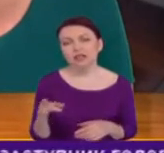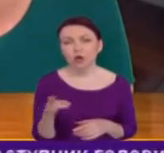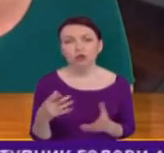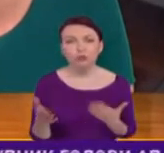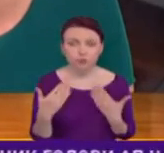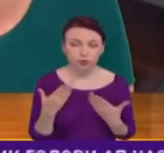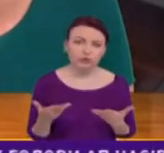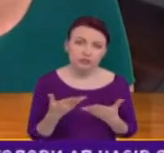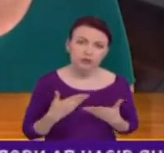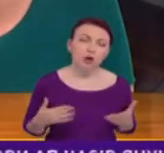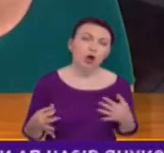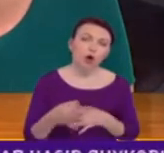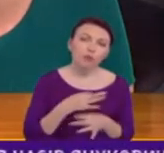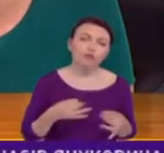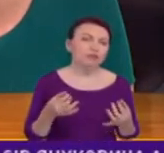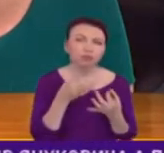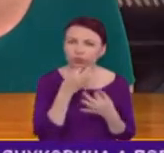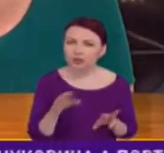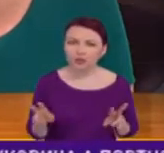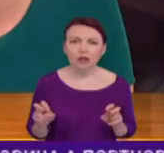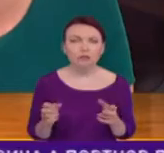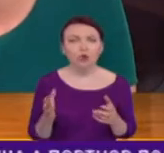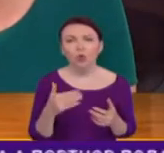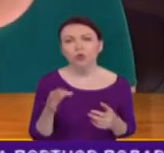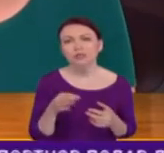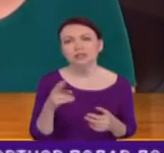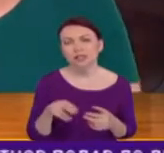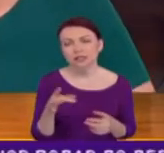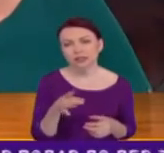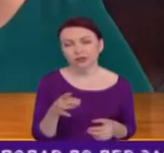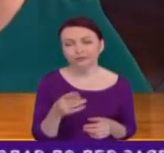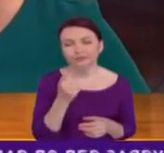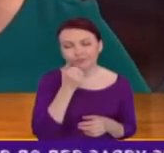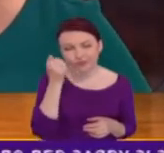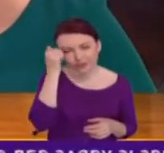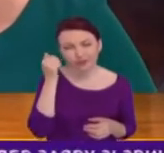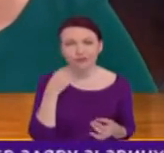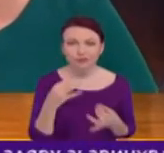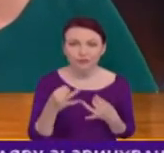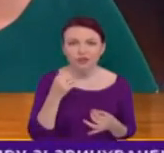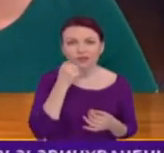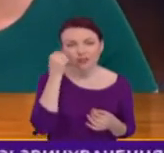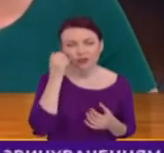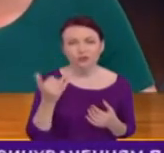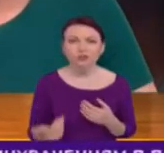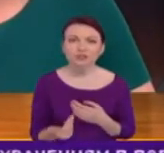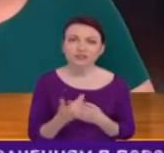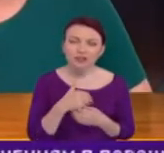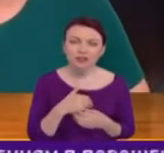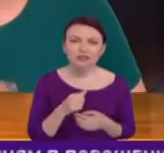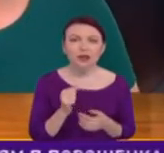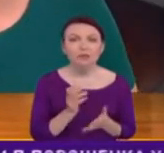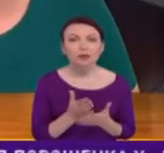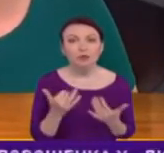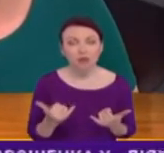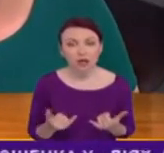поспілкуватися, обговорити будь-які теми, які стосуються Деснянського району. Так, дуже дякую. Я вам дуже дякую за розмову. Дякую, що ви сьогодні завітали до нас. Прямо